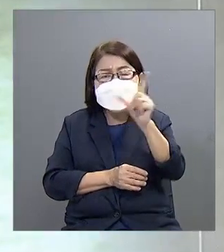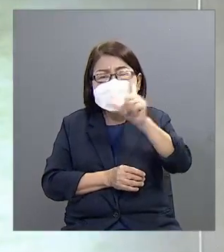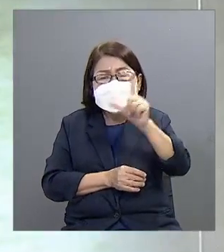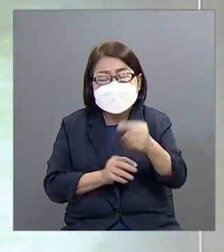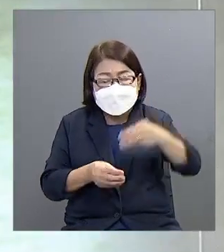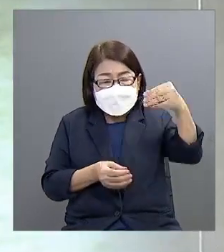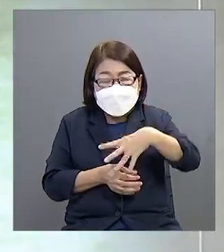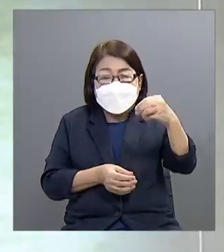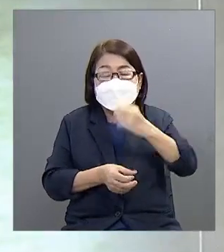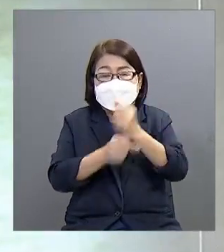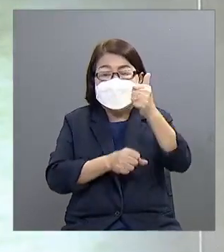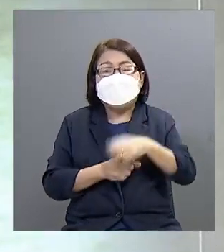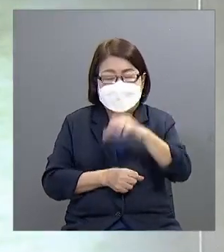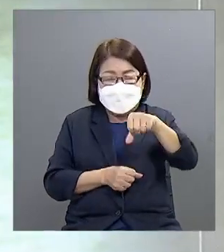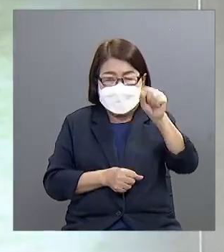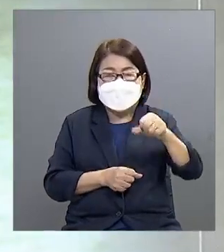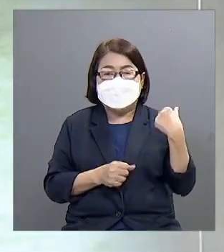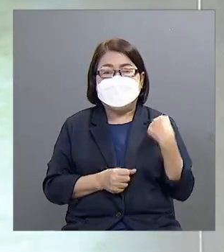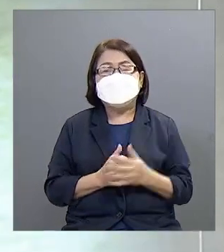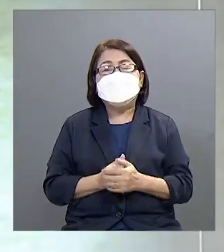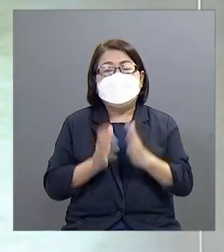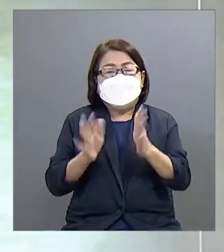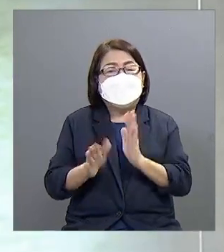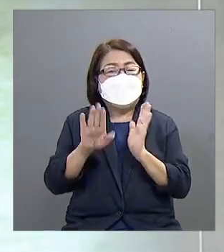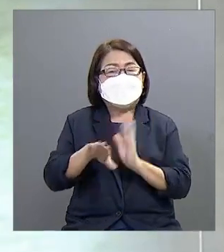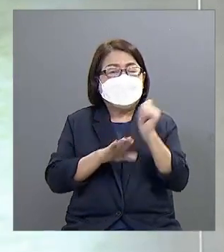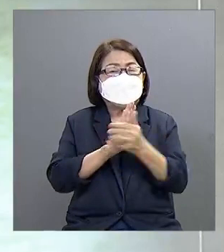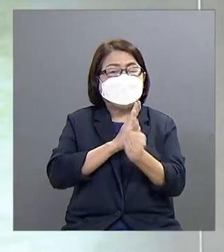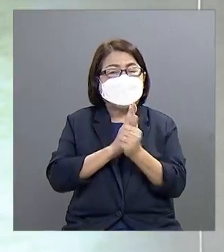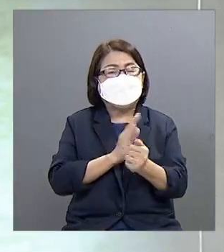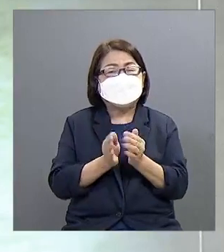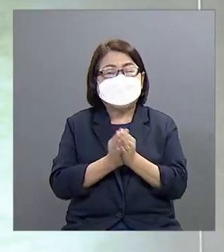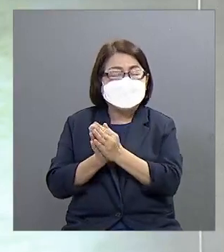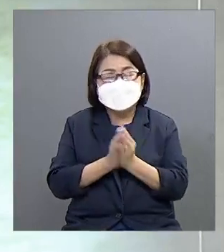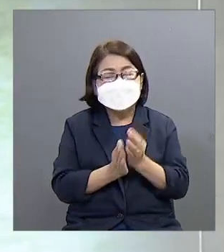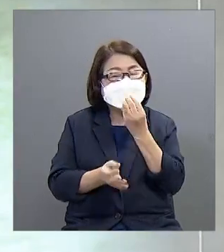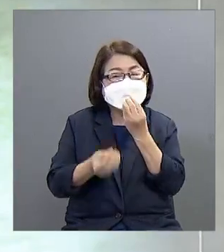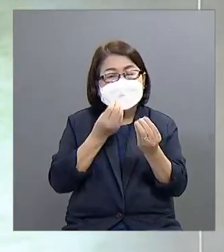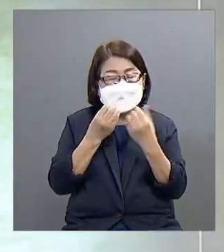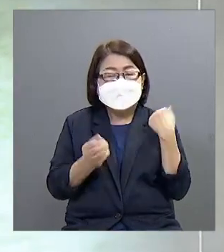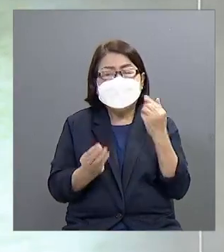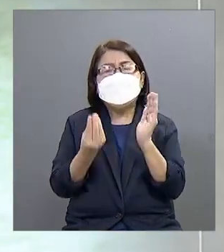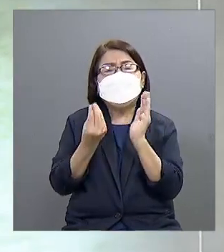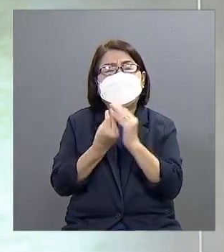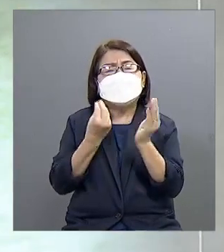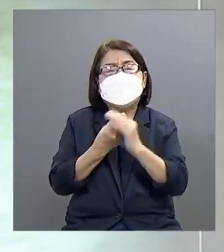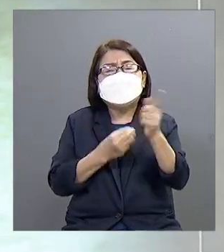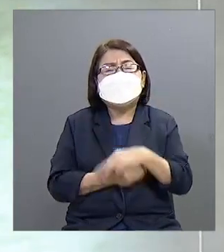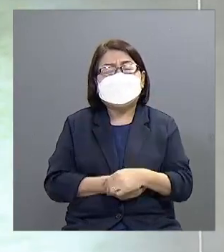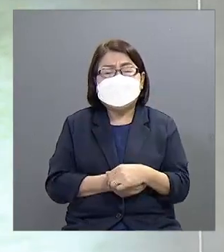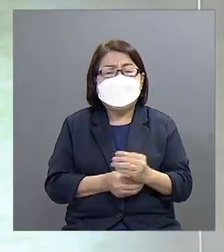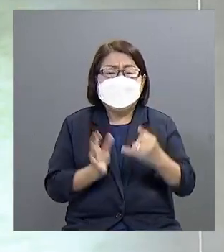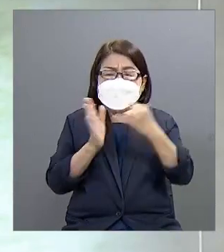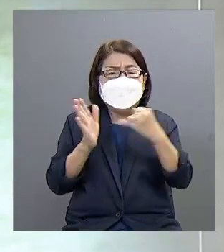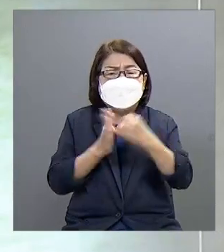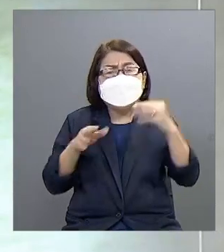ยพี่แววแววตาเอกชาวนานักโภชนาการนะคะวันนี้มีการหยิบยกเอาผักพื้นบ้านเนี่ยนะคะคุณผู้ชมที่อยู่รอบๆตัวเราวันนี้มาทำเป็